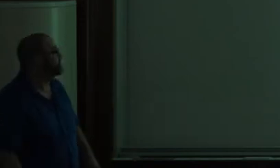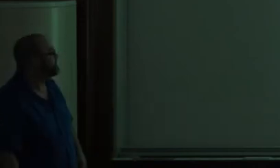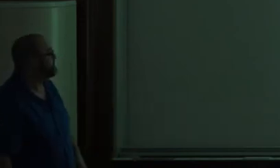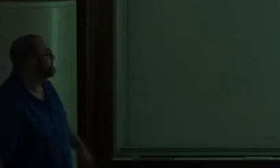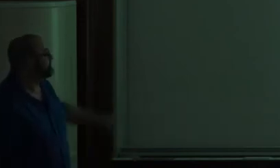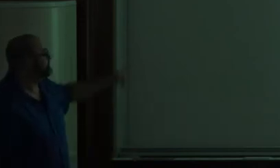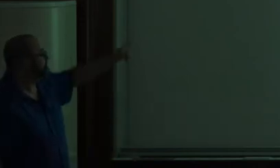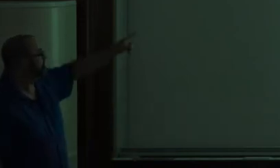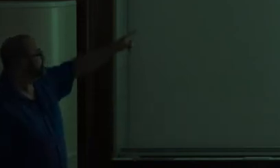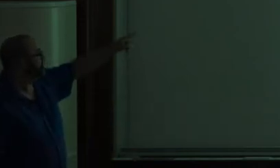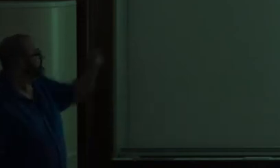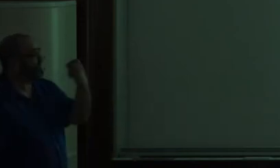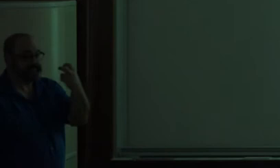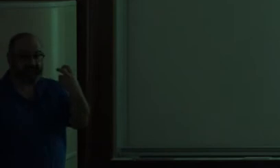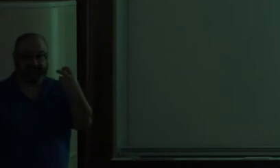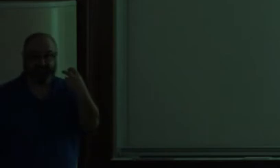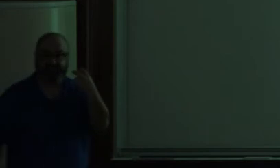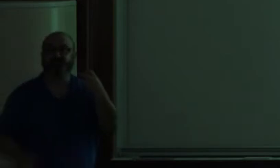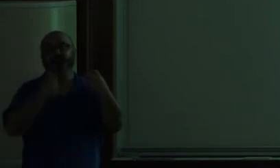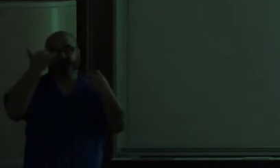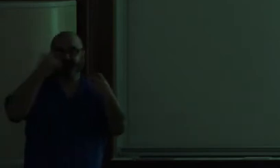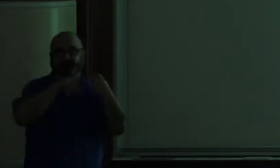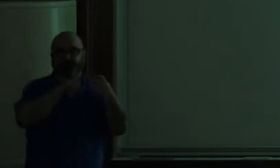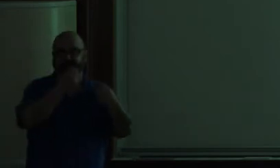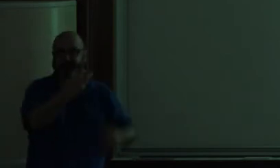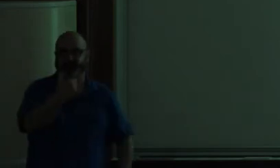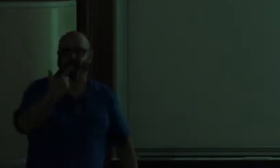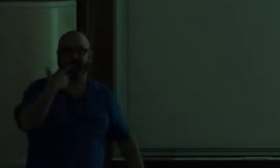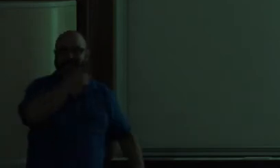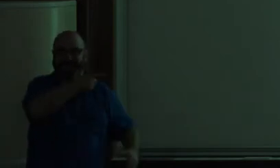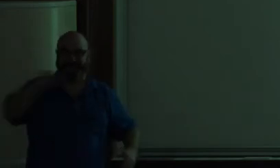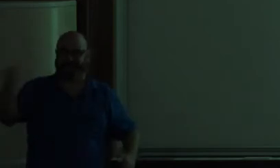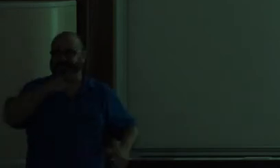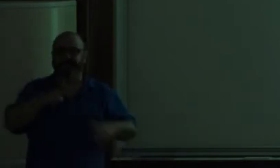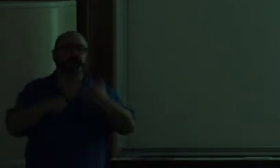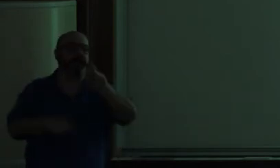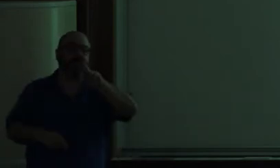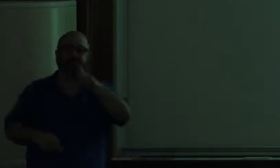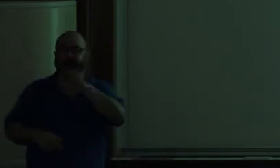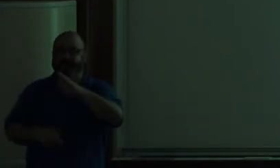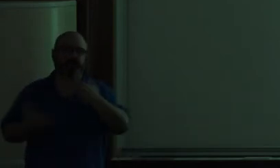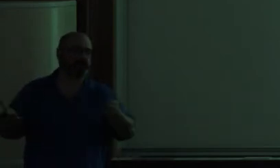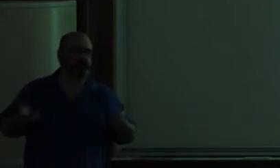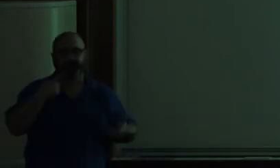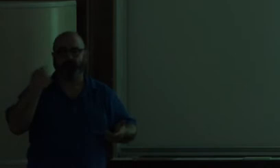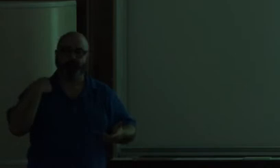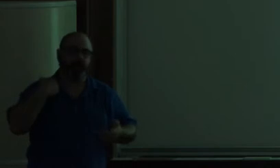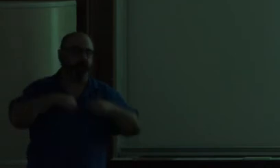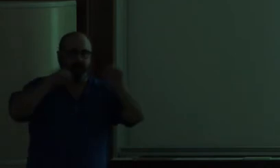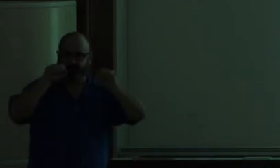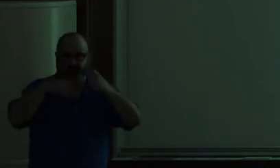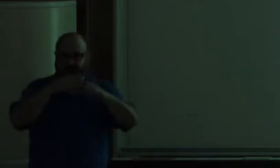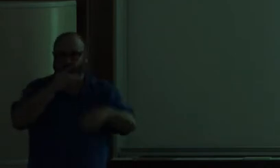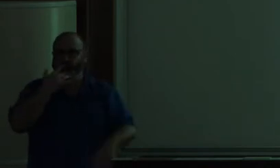Regardez, je prends un pixel ici, imaginez que ça, en fait, c'est une liste de pixels RGB. Bon, j'ai pas voulu mettre des véritables numéros parce que je ne voulais pas perdre tout le